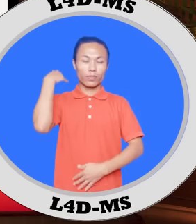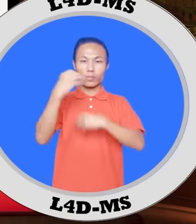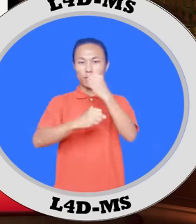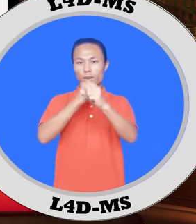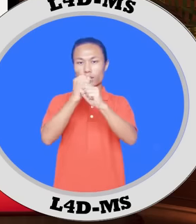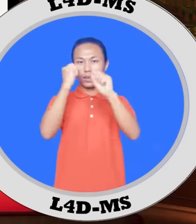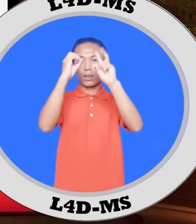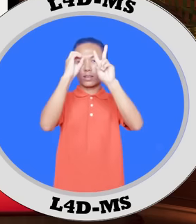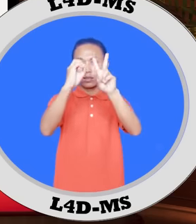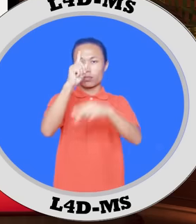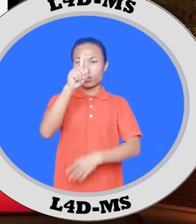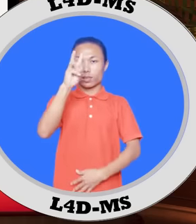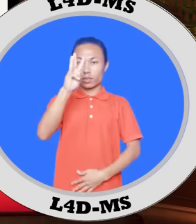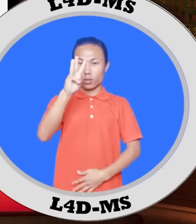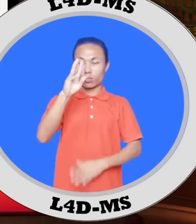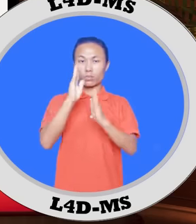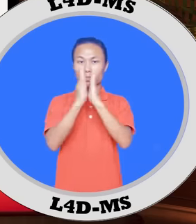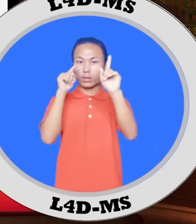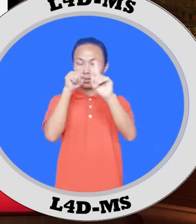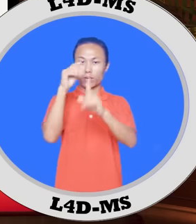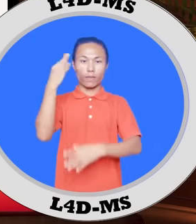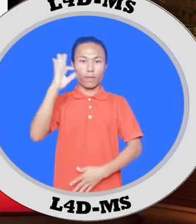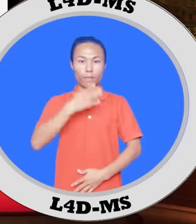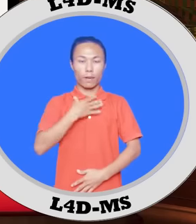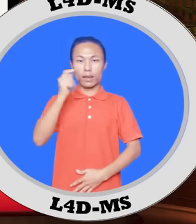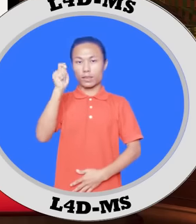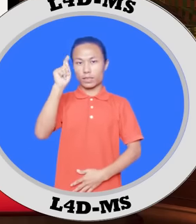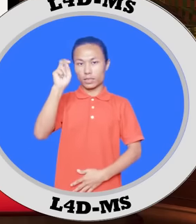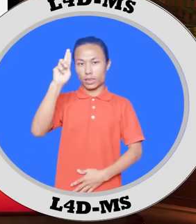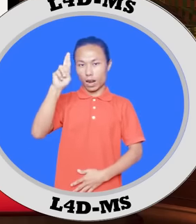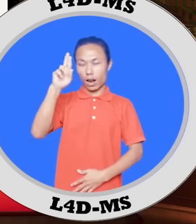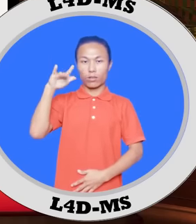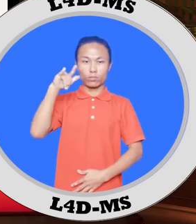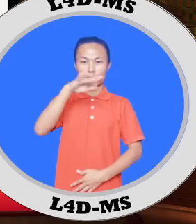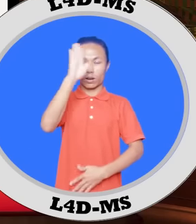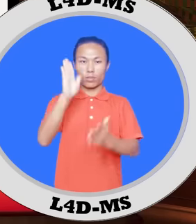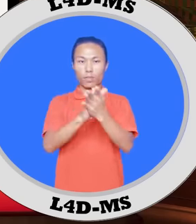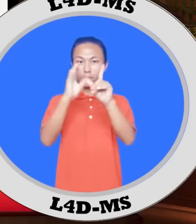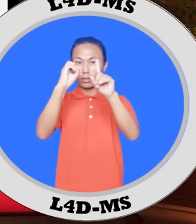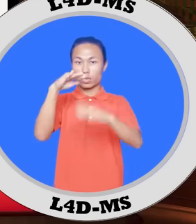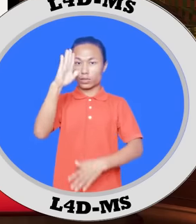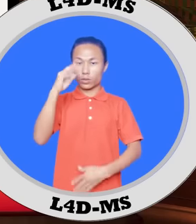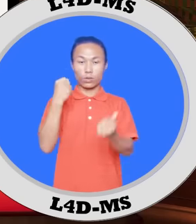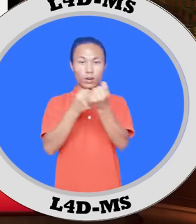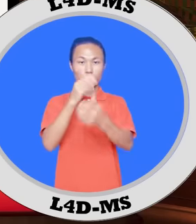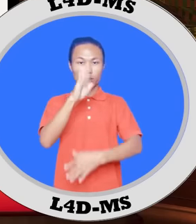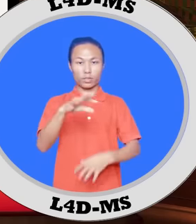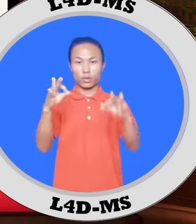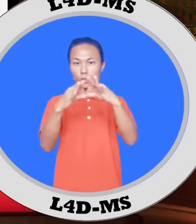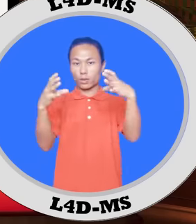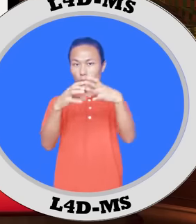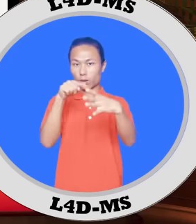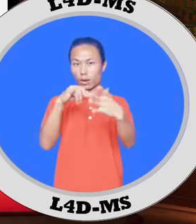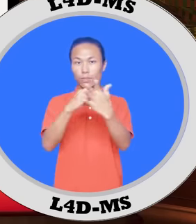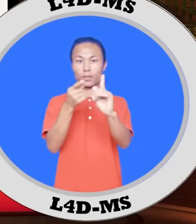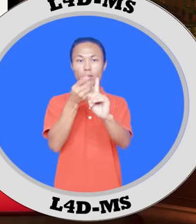လို့ပြင်သစ်နိုင်ငံထုတ် Avian D Transport Regional ATR လေးရင်အနည်းဆုံး10စီးကိုမြန်မာစစ်အုပ်စုဝယ်ယူအသုံးပြုနိုင်မှု